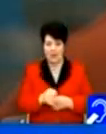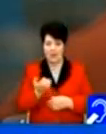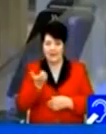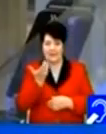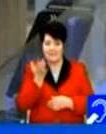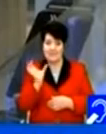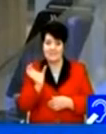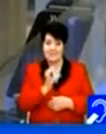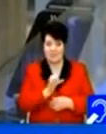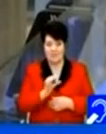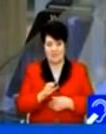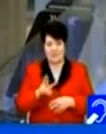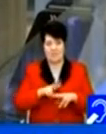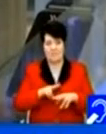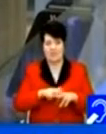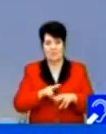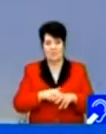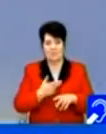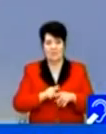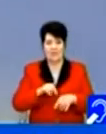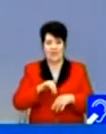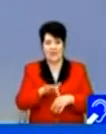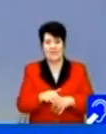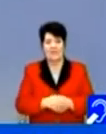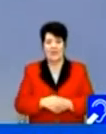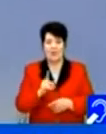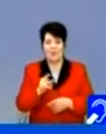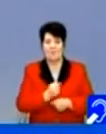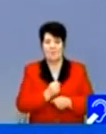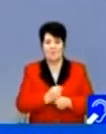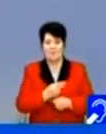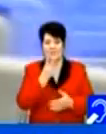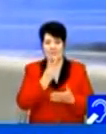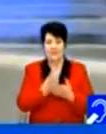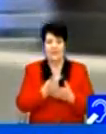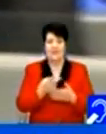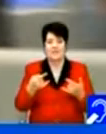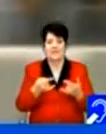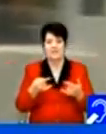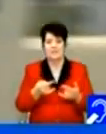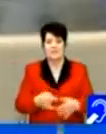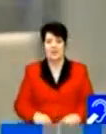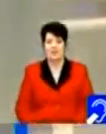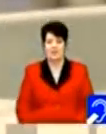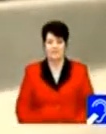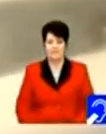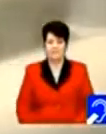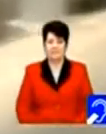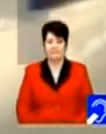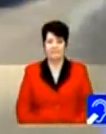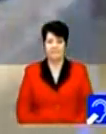câteva secunde pașaportul pasagerilor care trec prin el. Cum funcționează, vă arătăm mai târziu în telejurnal.